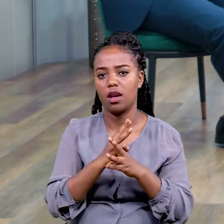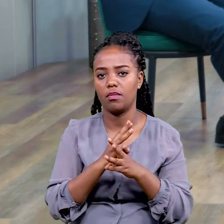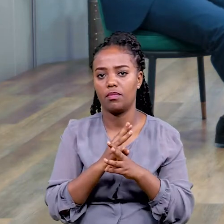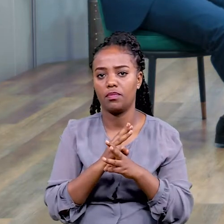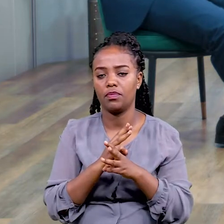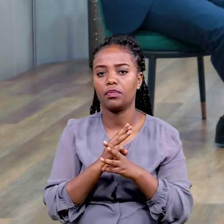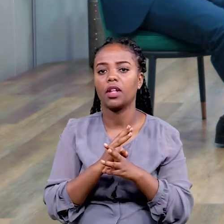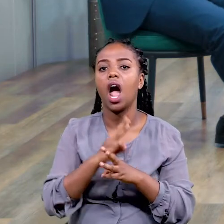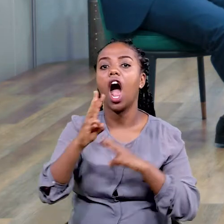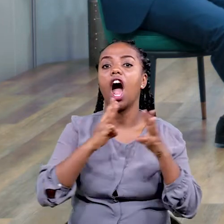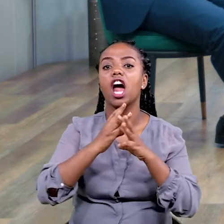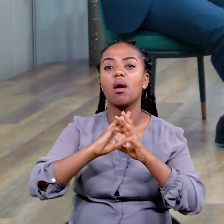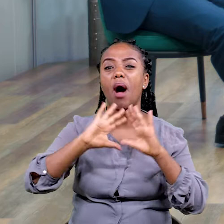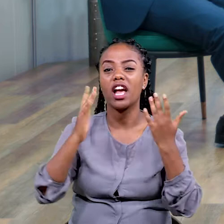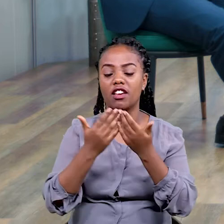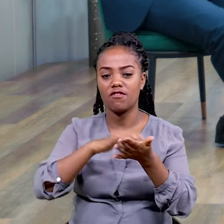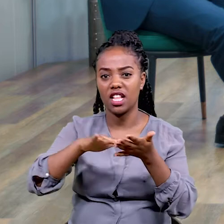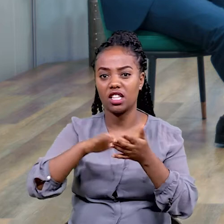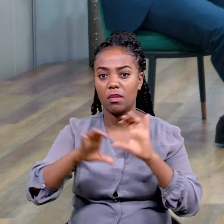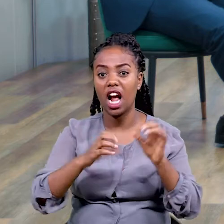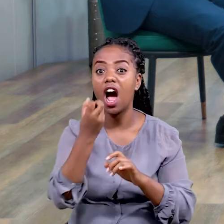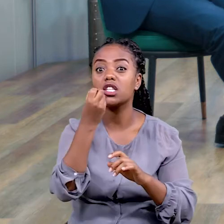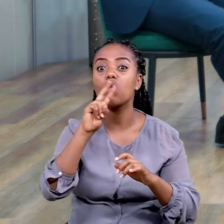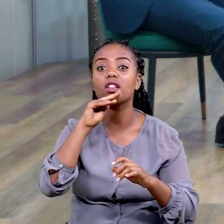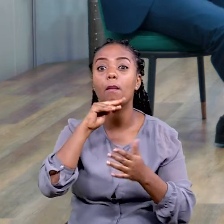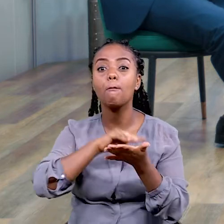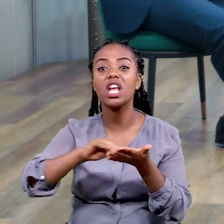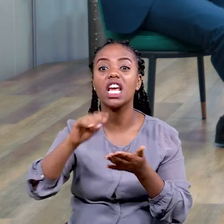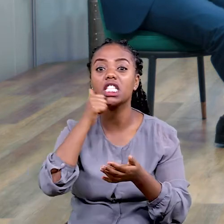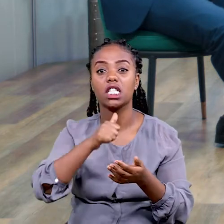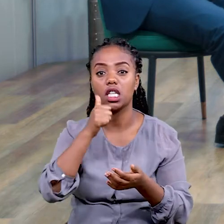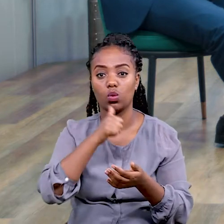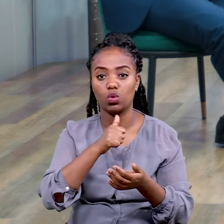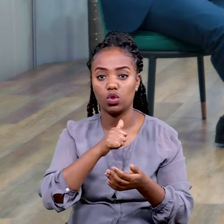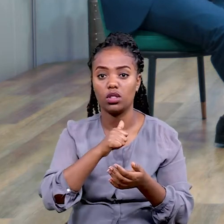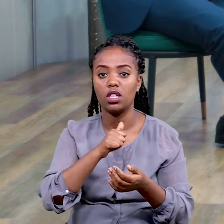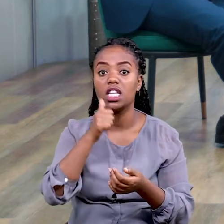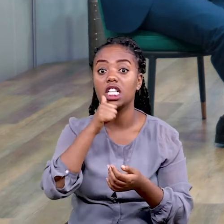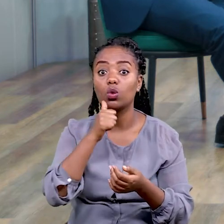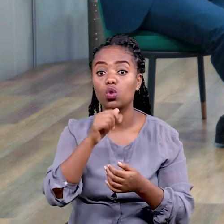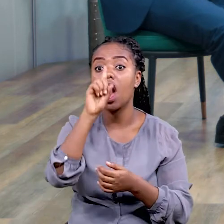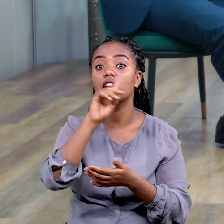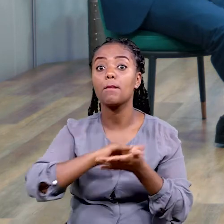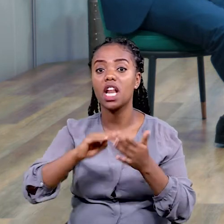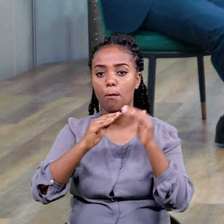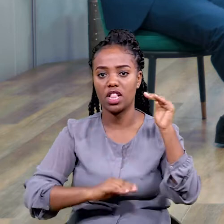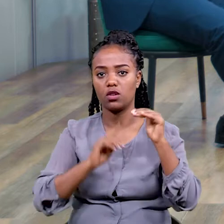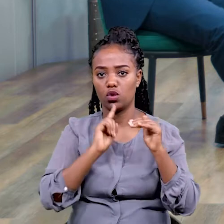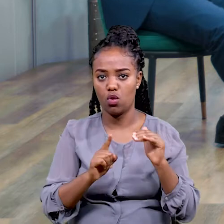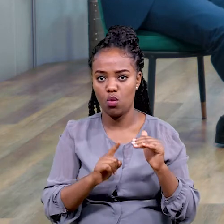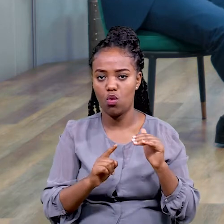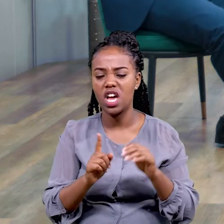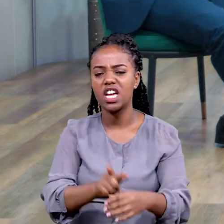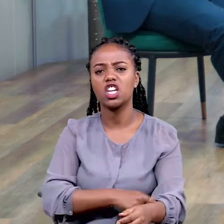የፔናል ሪፎርም የሚባል ተቋም አለ፣ ዓለም አቀፍ ጥናት የሚያደርግ ነው። 12 ሚሊዮን አካባቢ ነው። ከዛ ውስጥ ሴቶቹ ከአንድ ሚሊዮን በታች ናቸው።